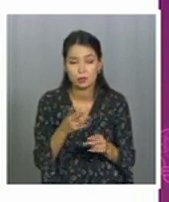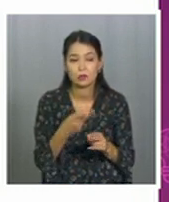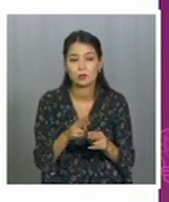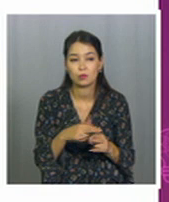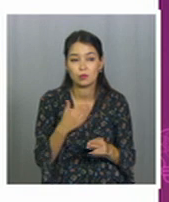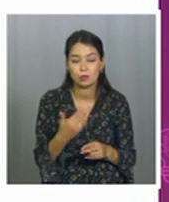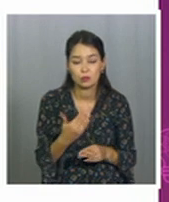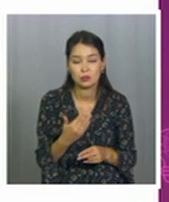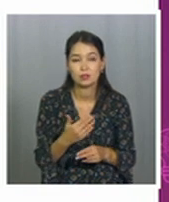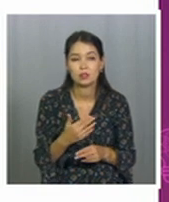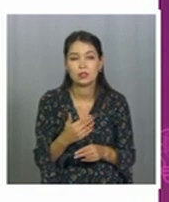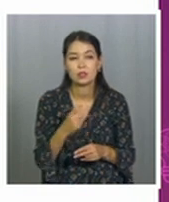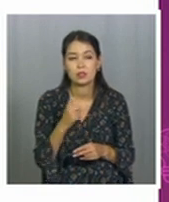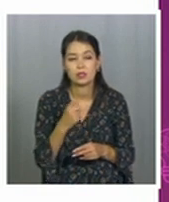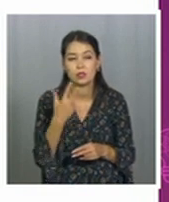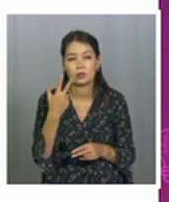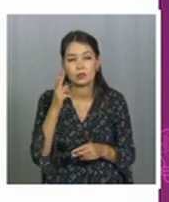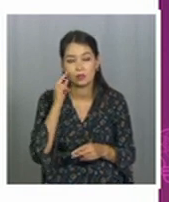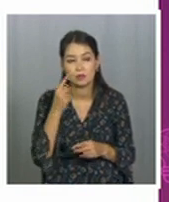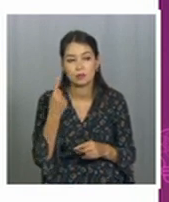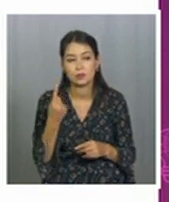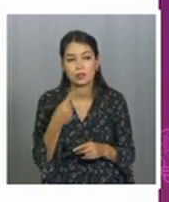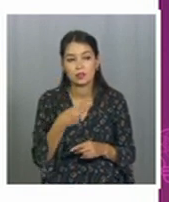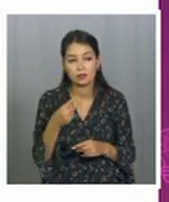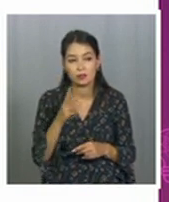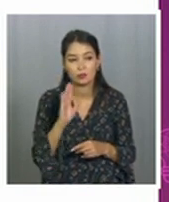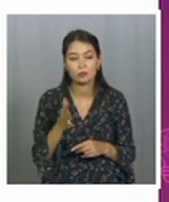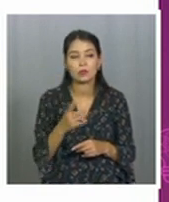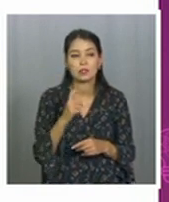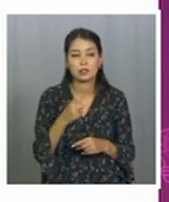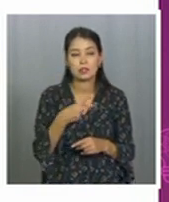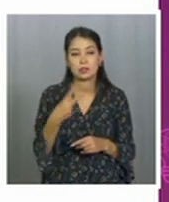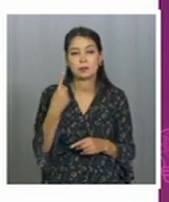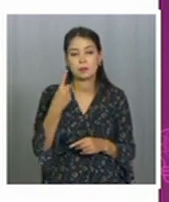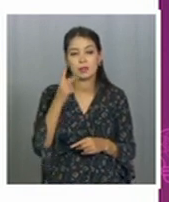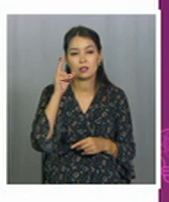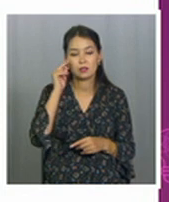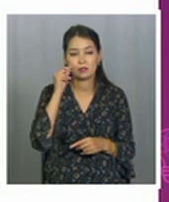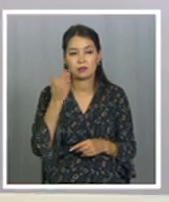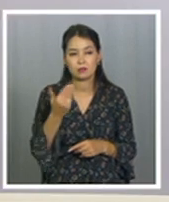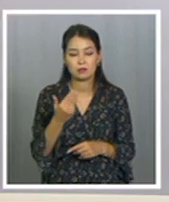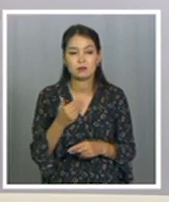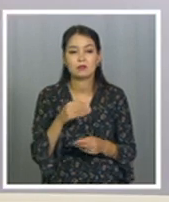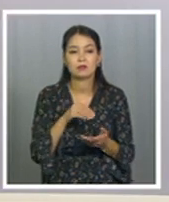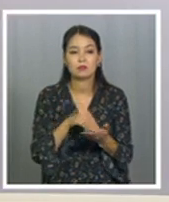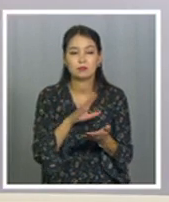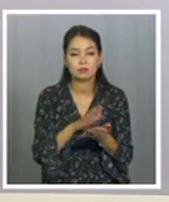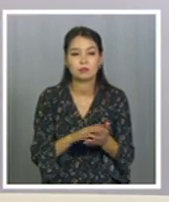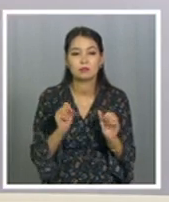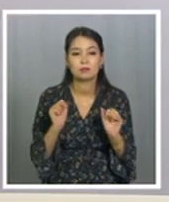x-тің 3 дәрежесі 1-ге тең, яғни x 1-ге тең деп мына 1-дің мәнін осылай да табуға